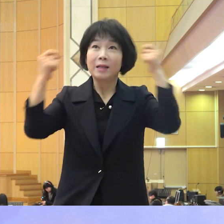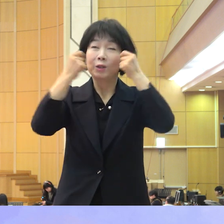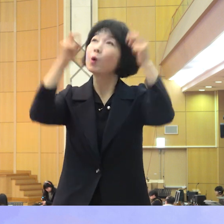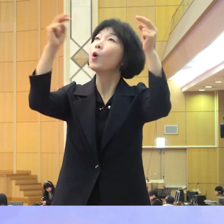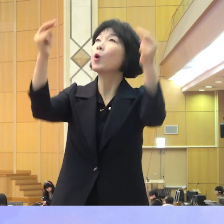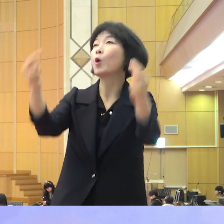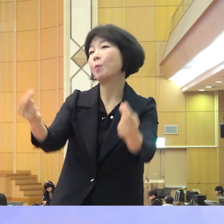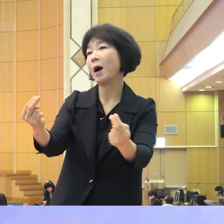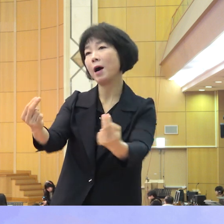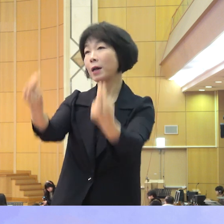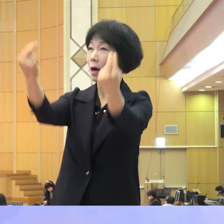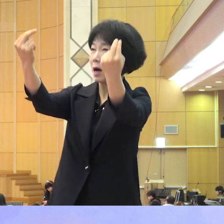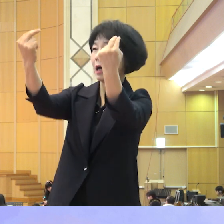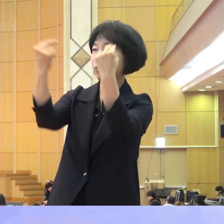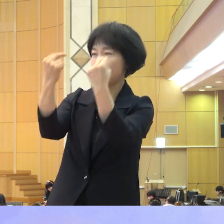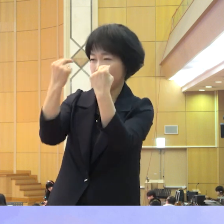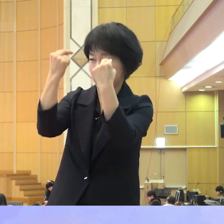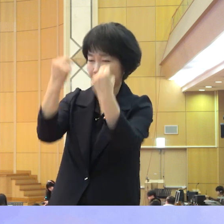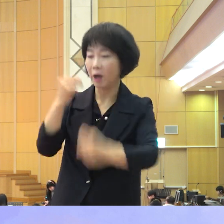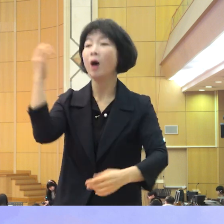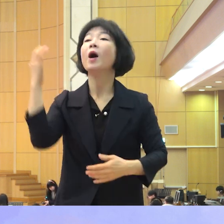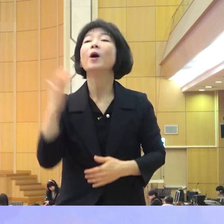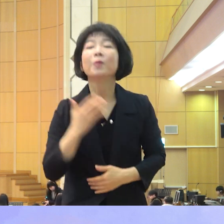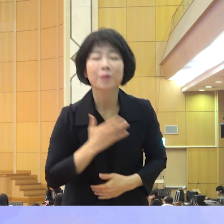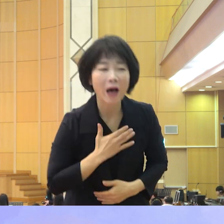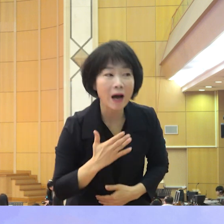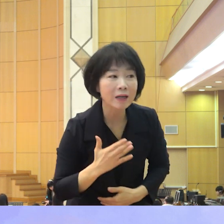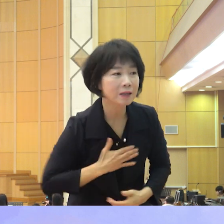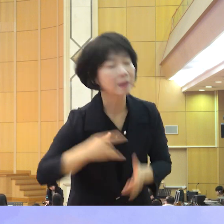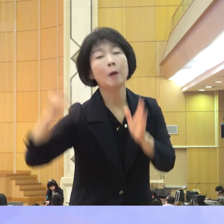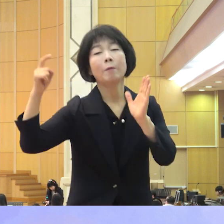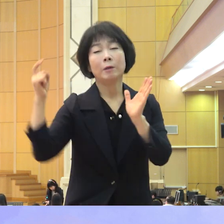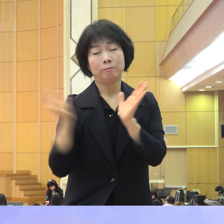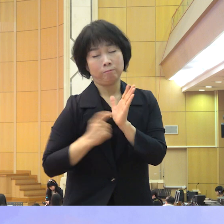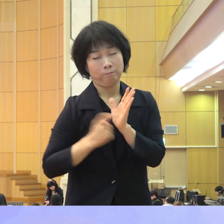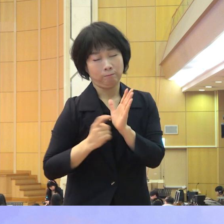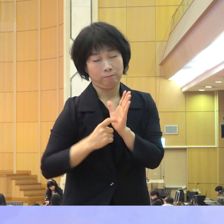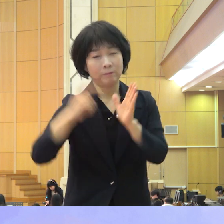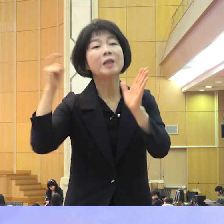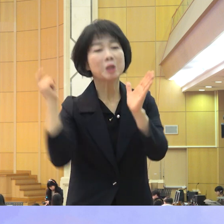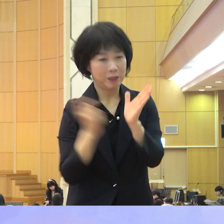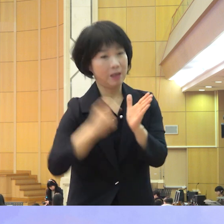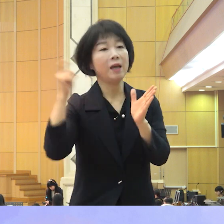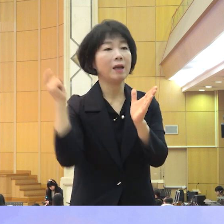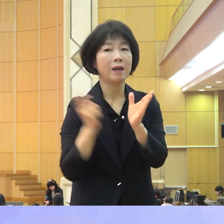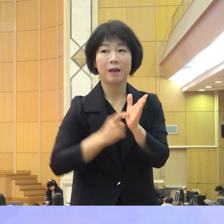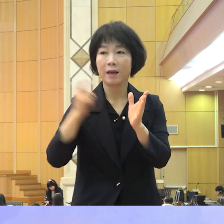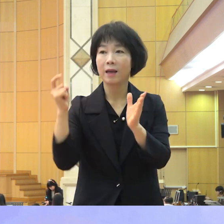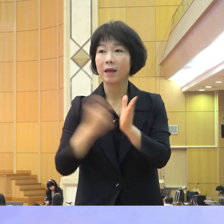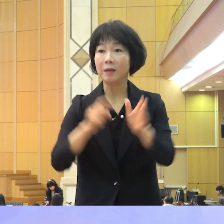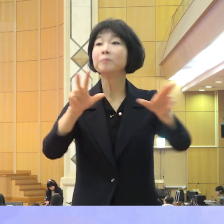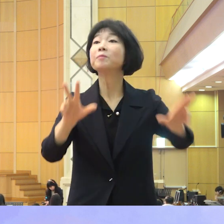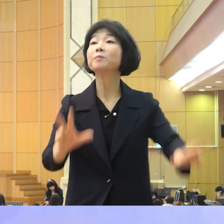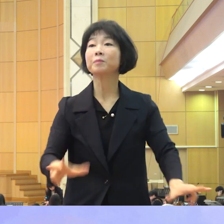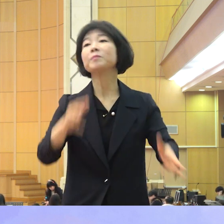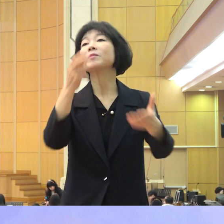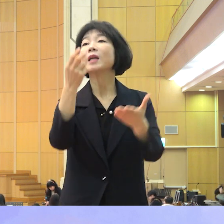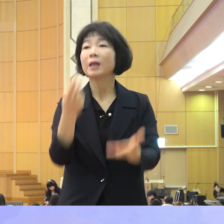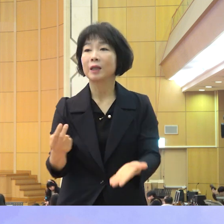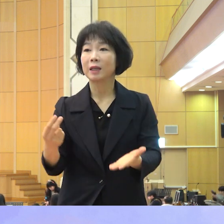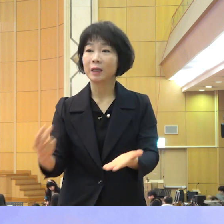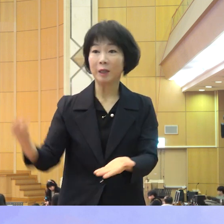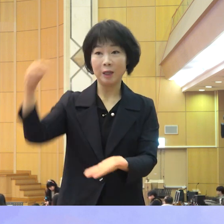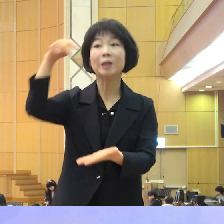잔잔한 미소로 바라보시며 나를 재촉하시네 일어나